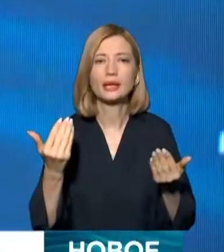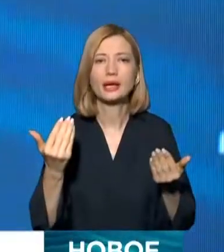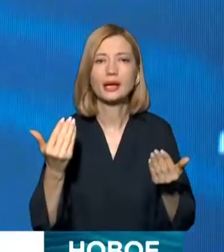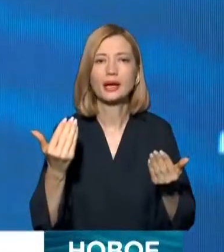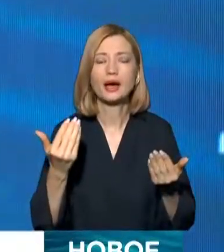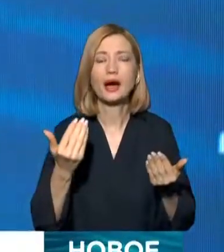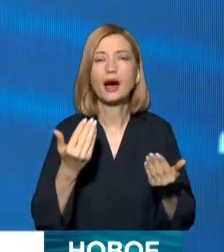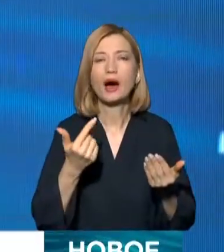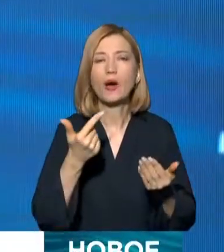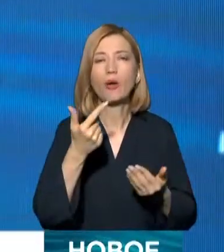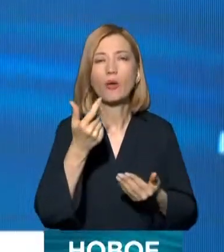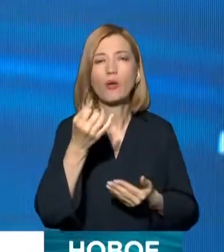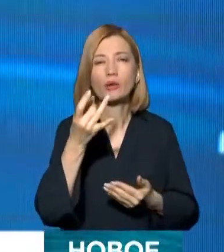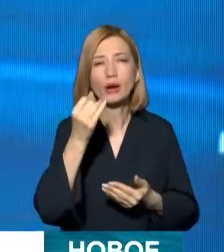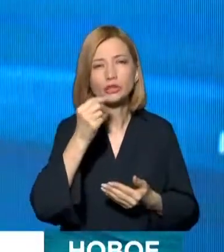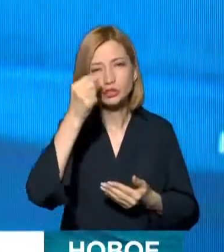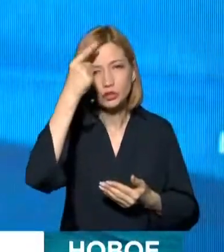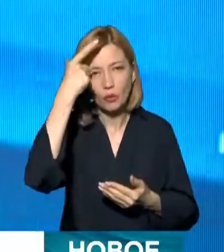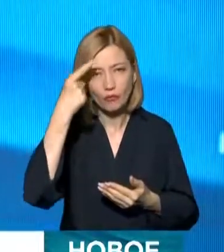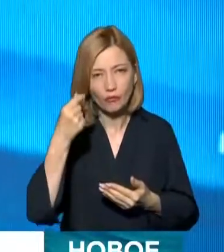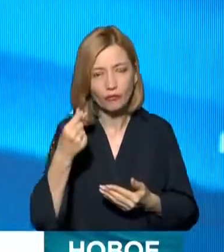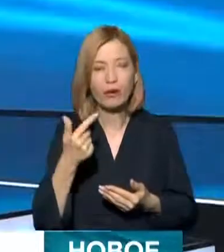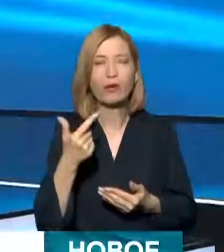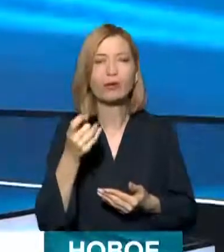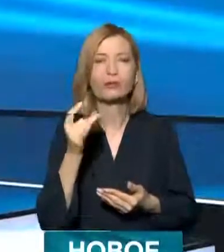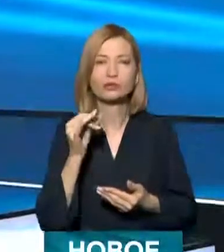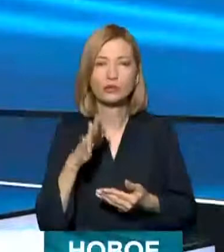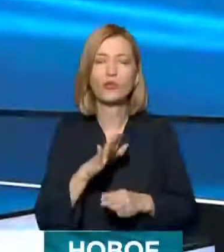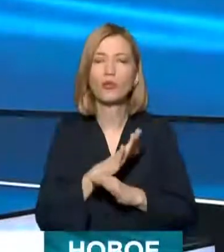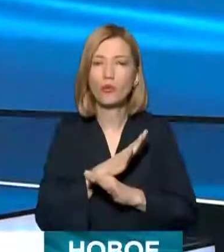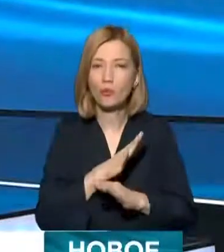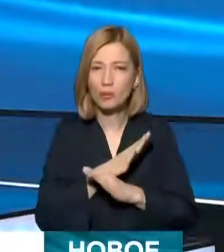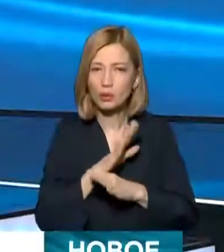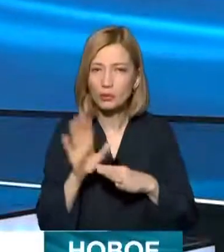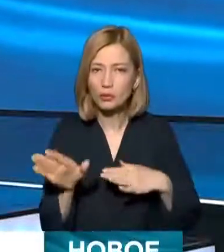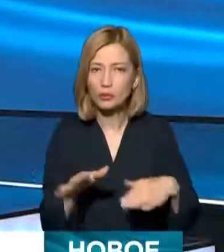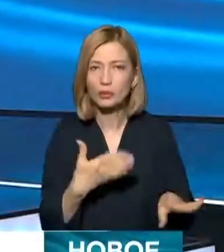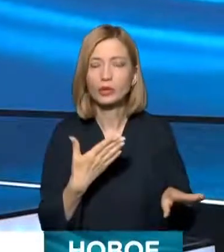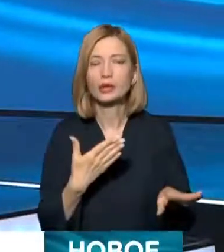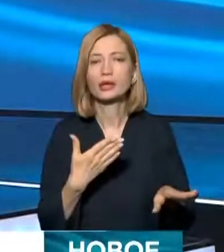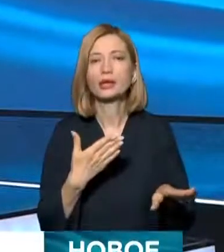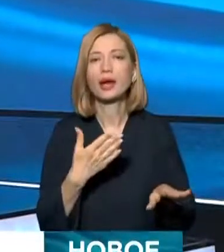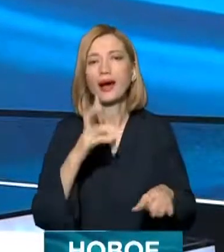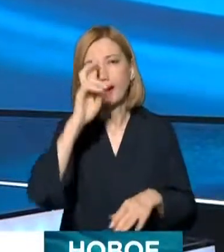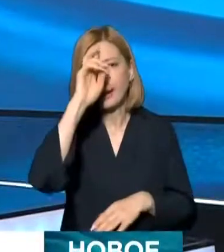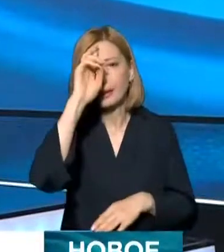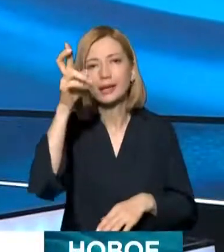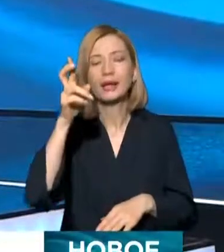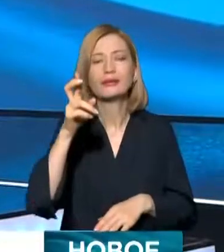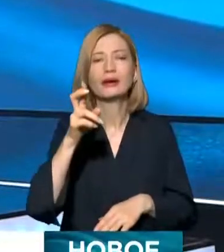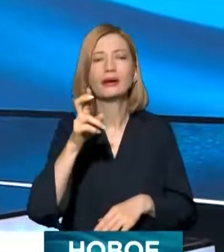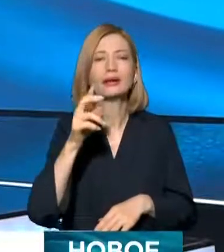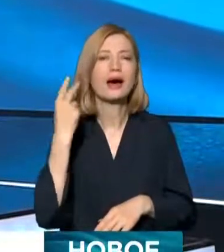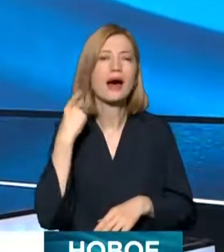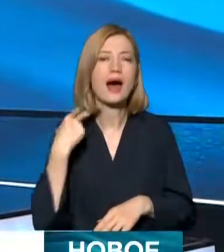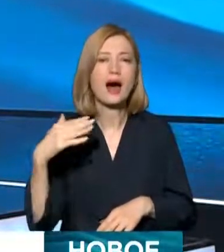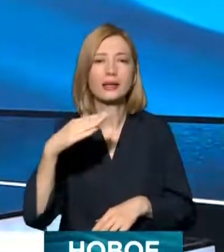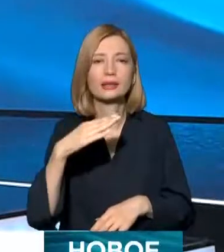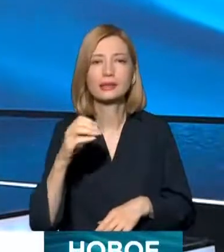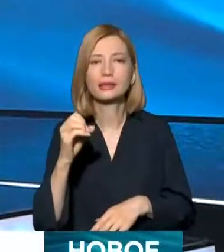вот Горбачева, и даже вот если посмотрим даже уход той же королевы Елизаветы, это символизирует